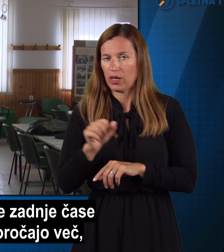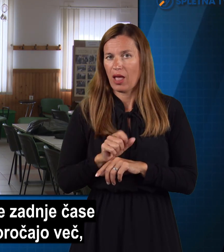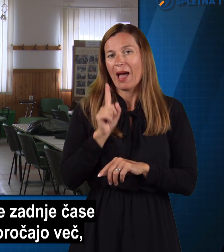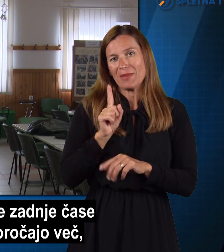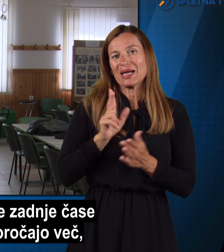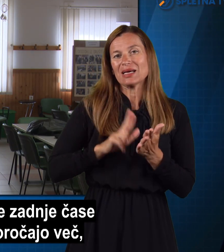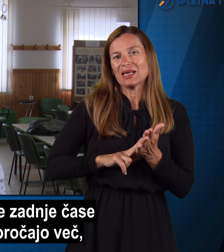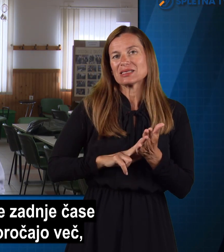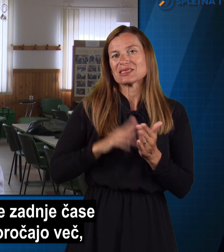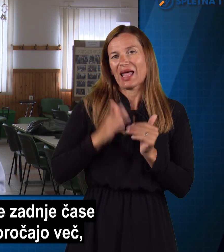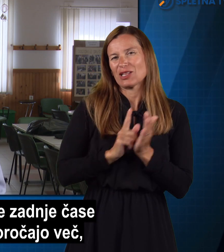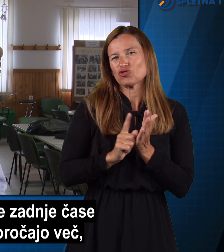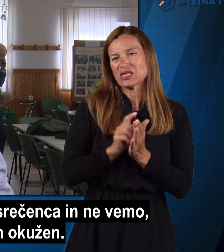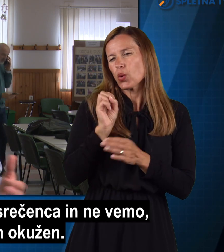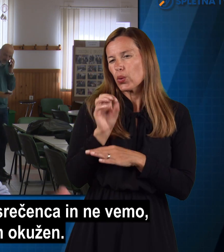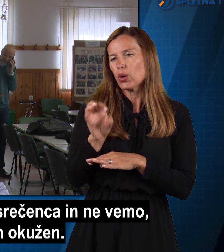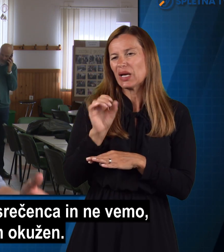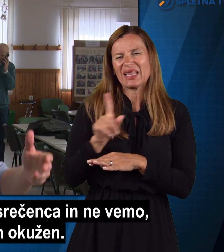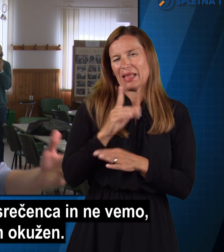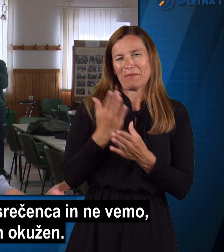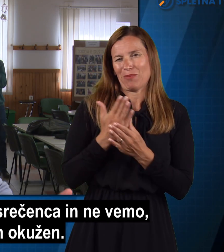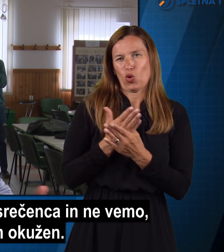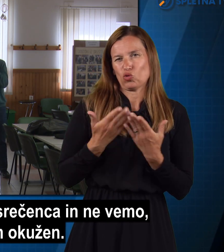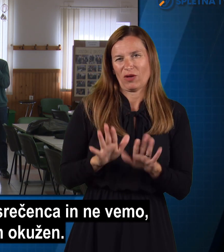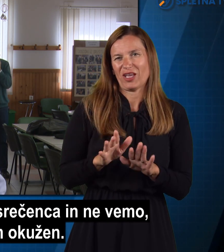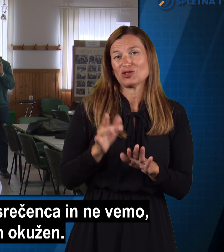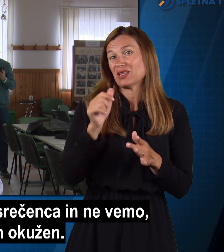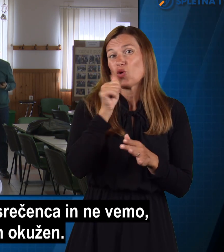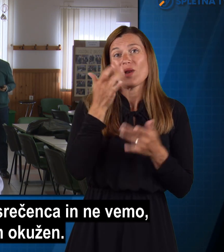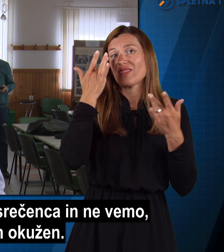čase vpihi ne priporočajo več, ker ne vemo, če je mogoče nek